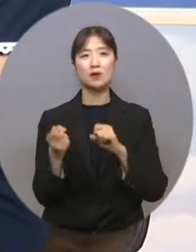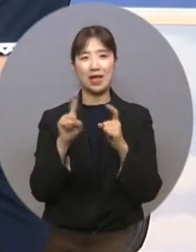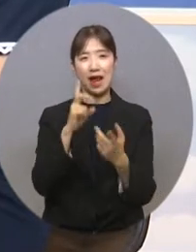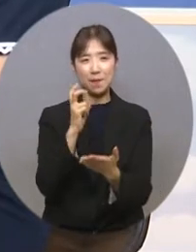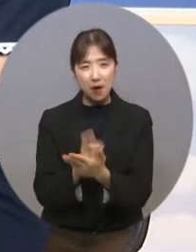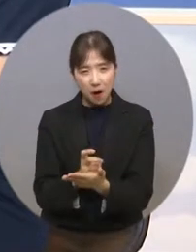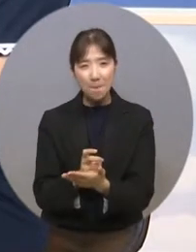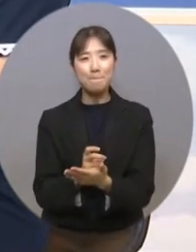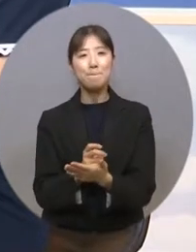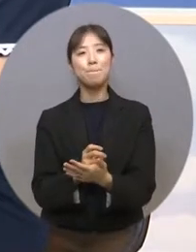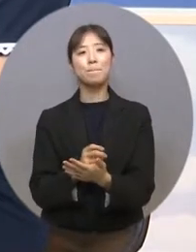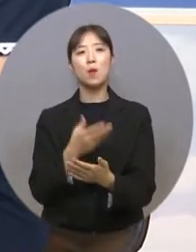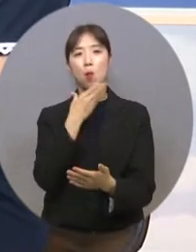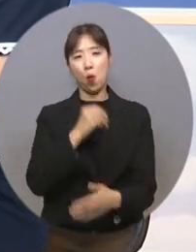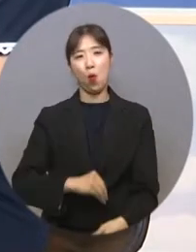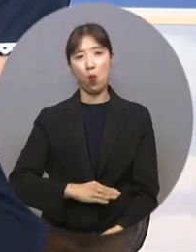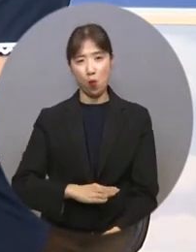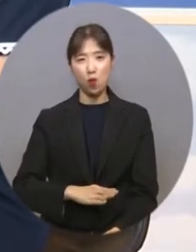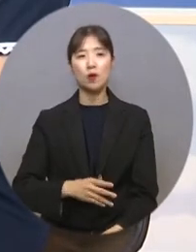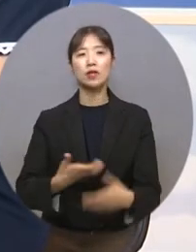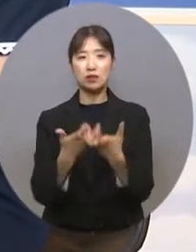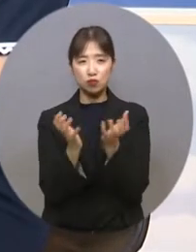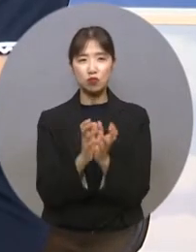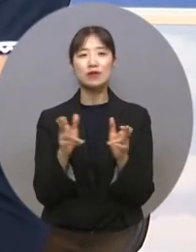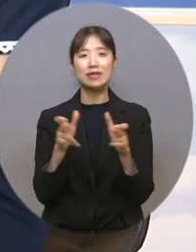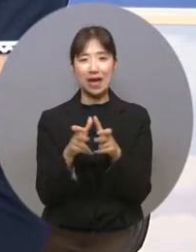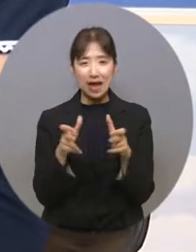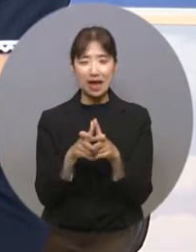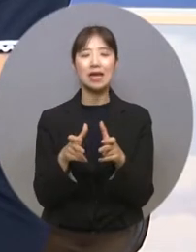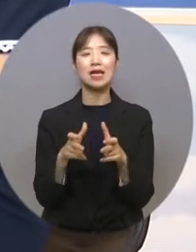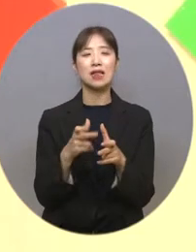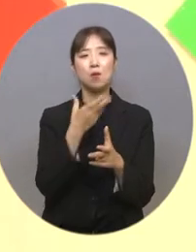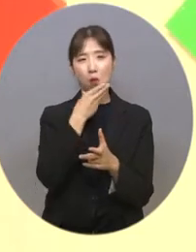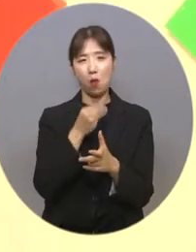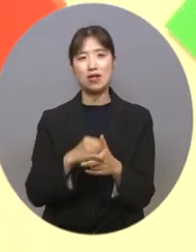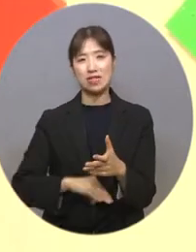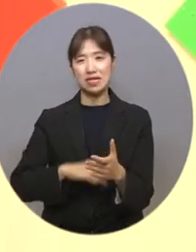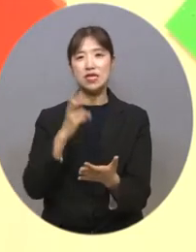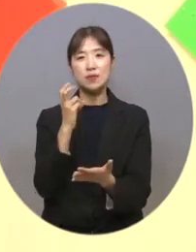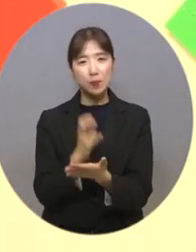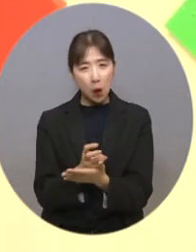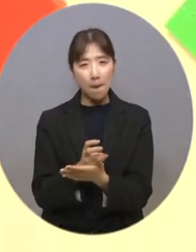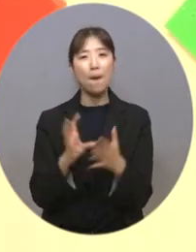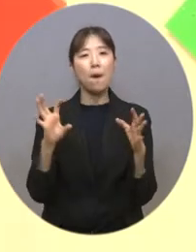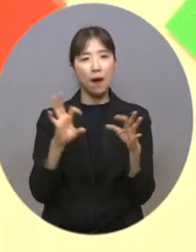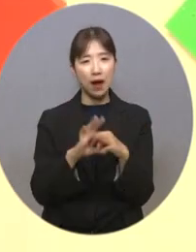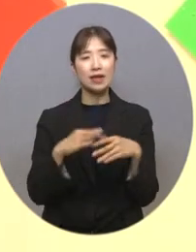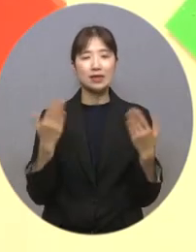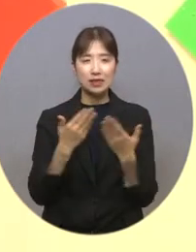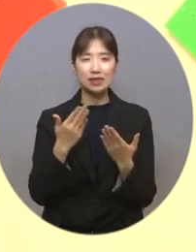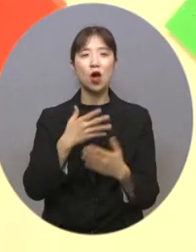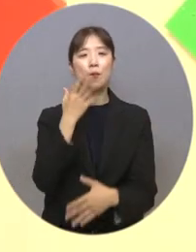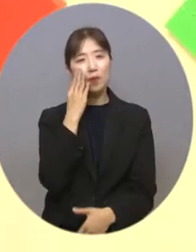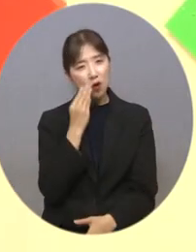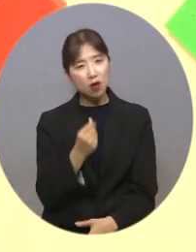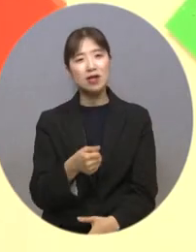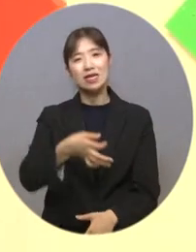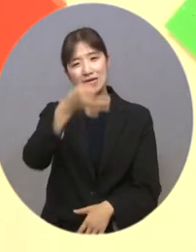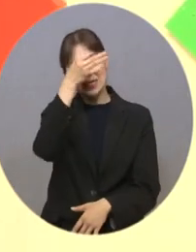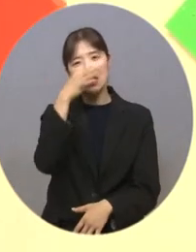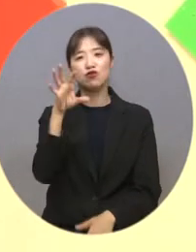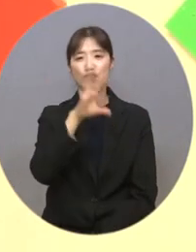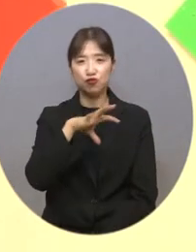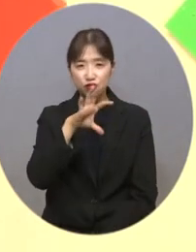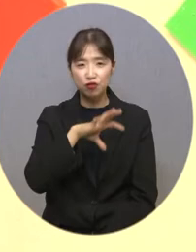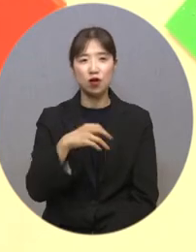직업재활법, 보건복지부 장애인복지법을 통해서 직업 적응 또는 기술 훈련